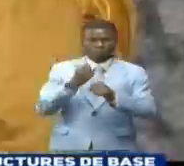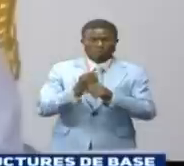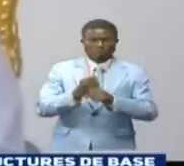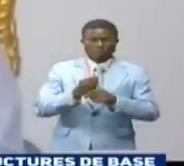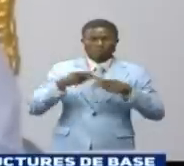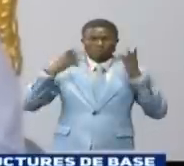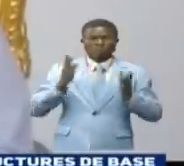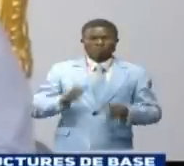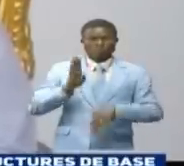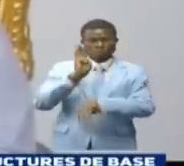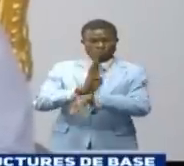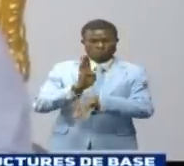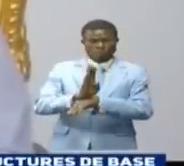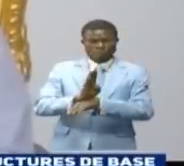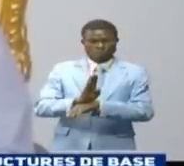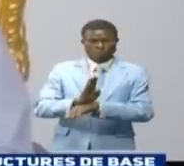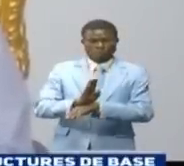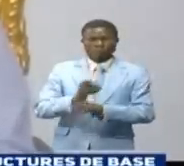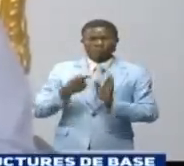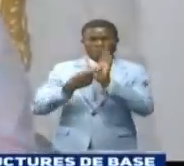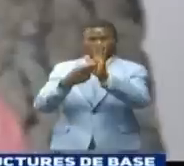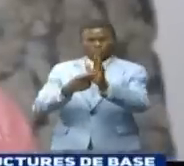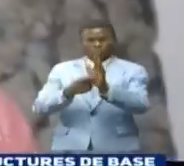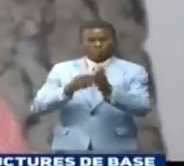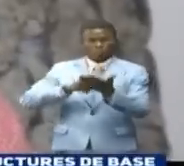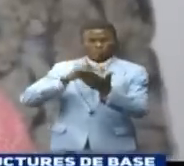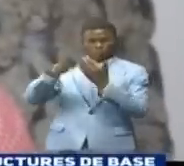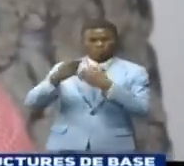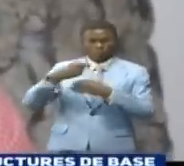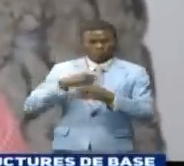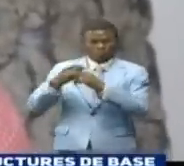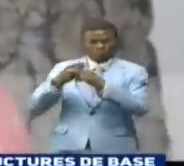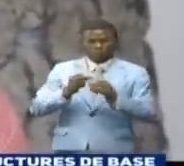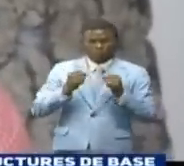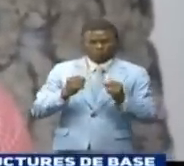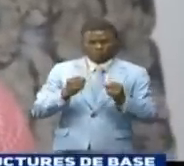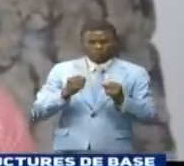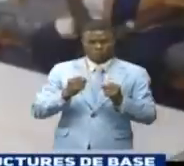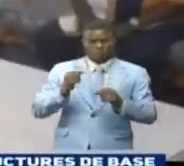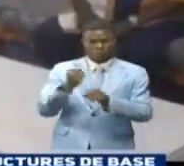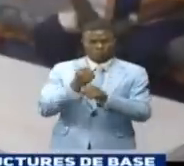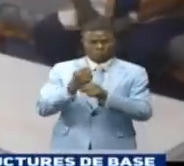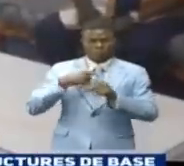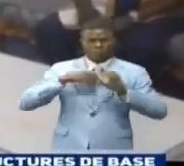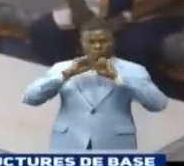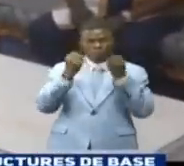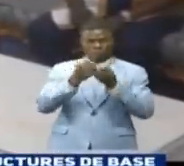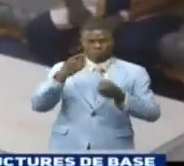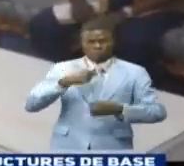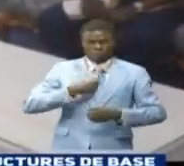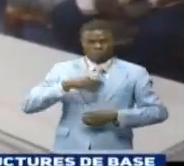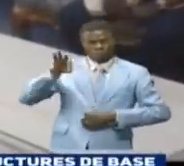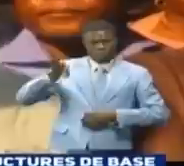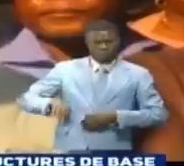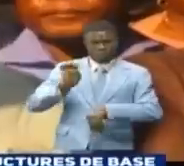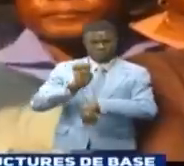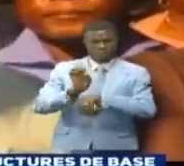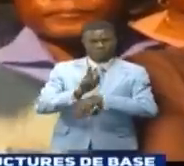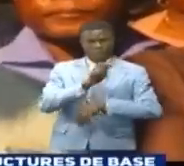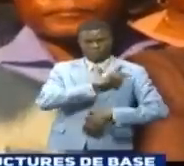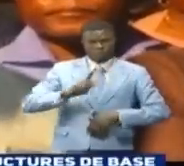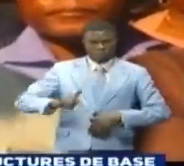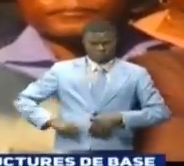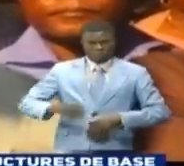Brazzaville pour lui présenter mes civilités. Il suit de très près mes œuvres sociales en faveur de cette église dont